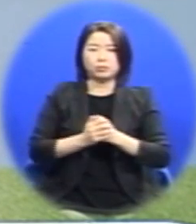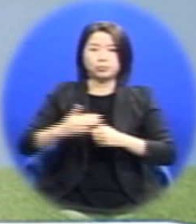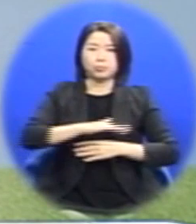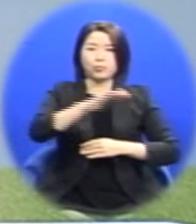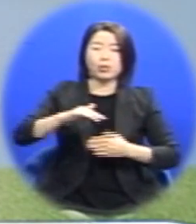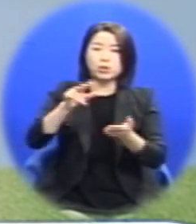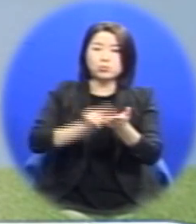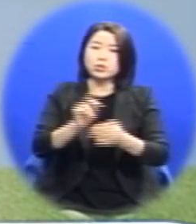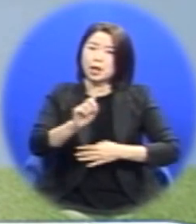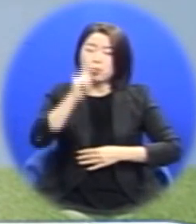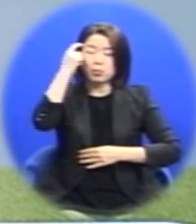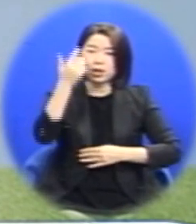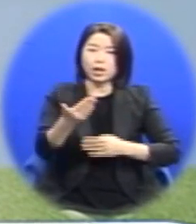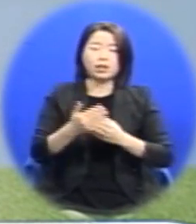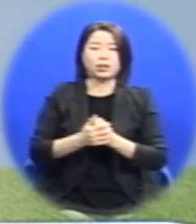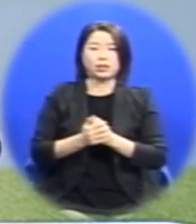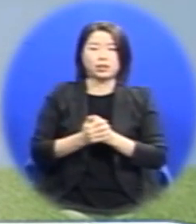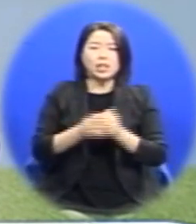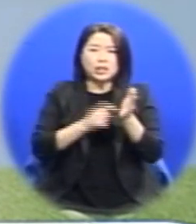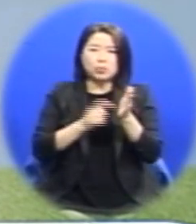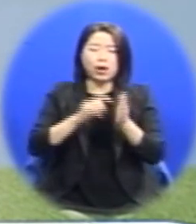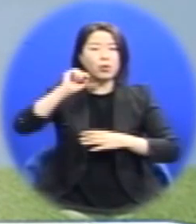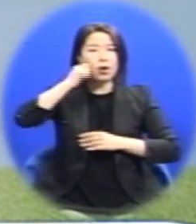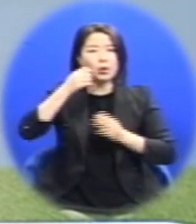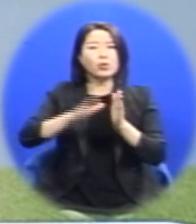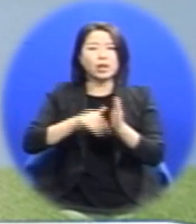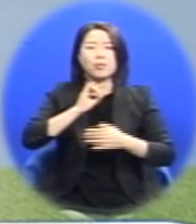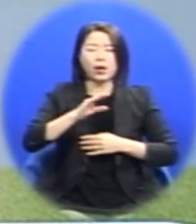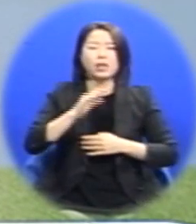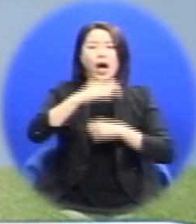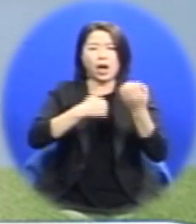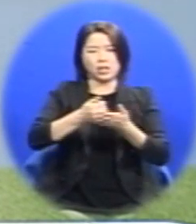우리 문제가 뭡니까? 급하고 어려울 때만 하나님을 찾는